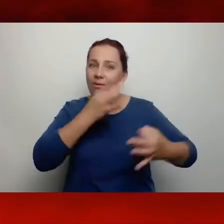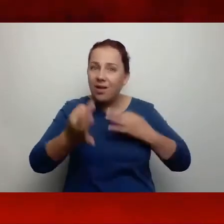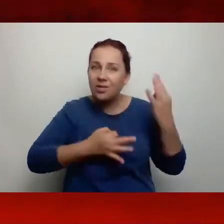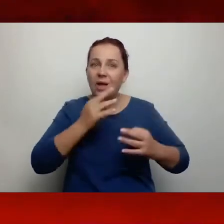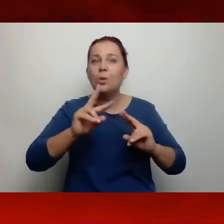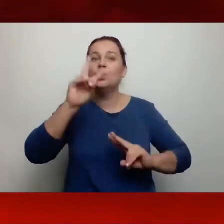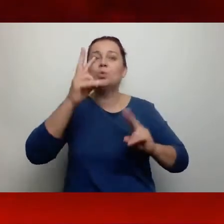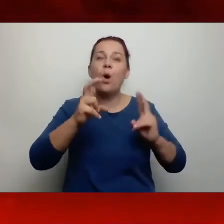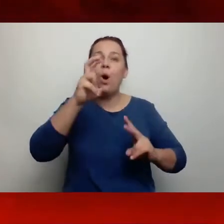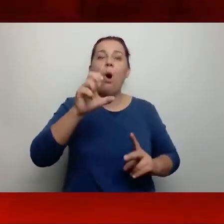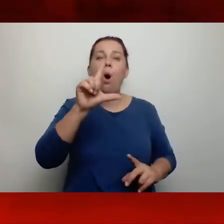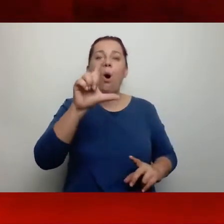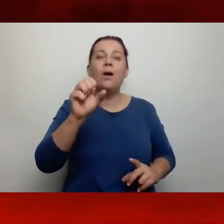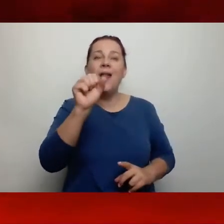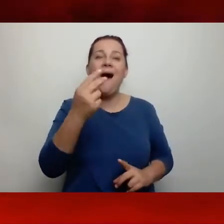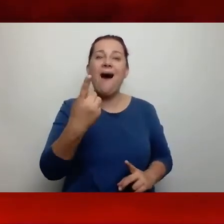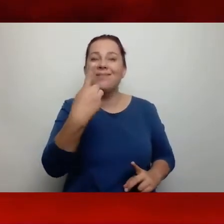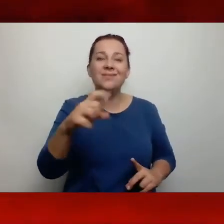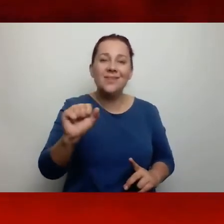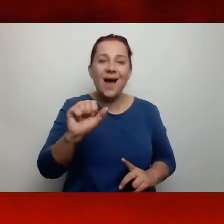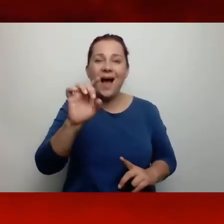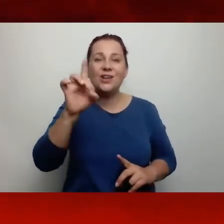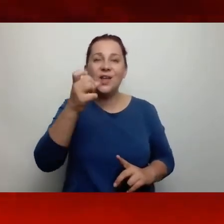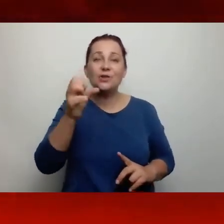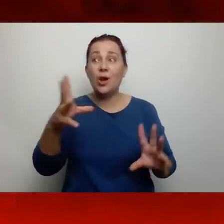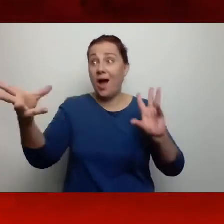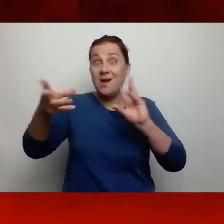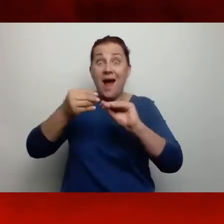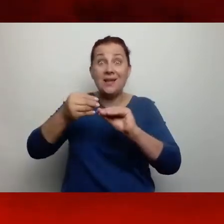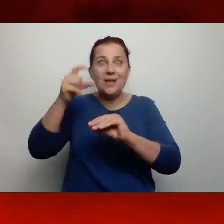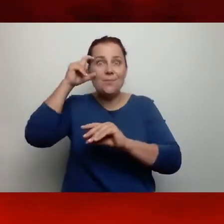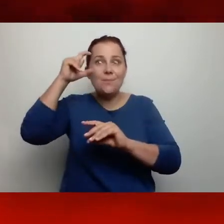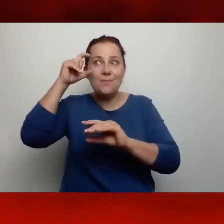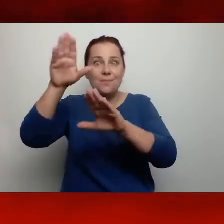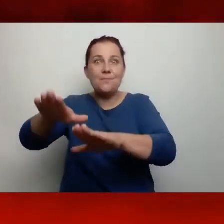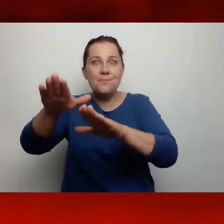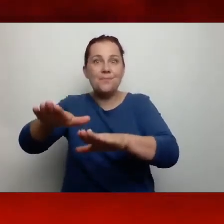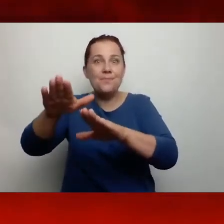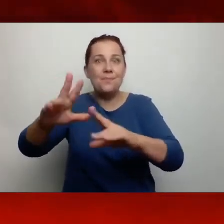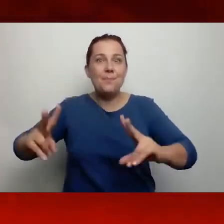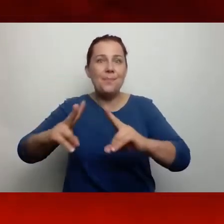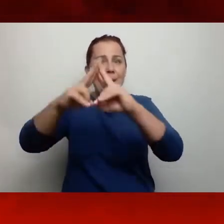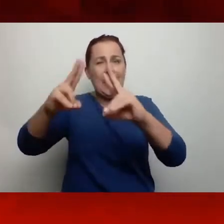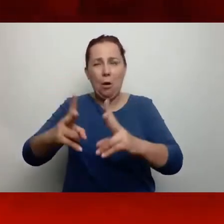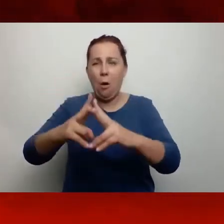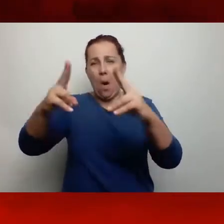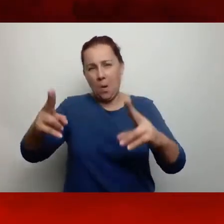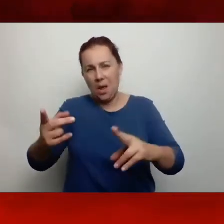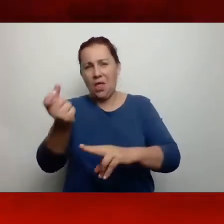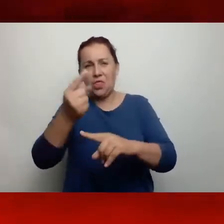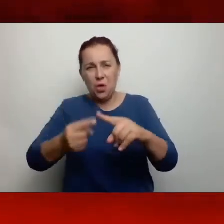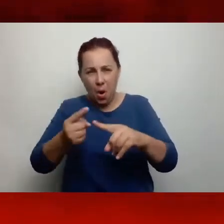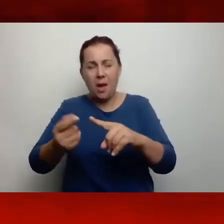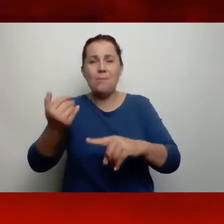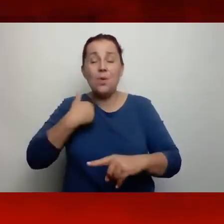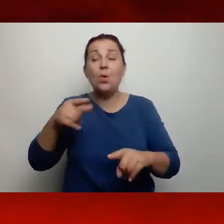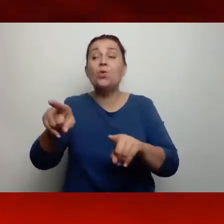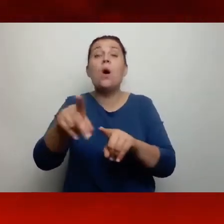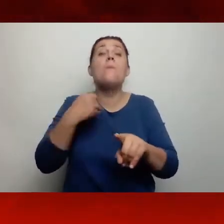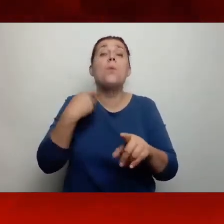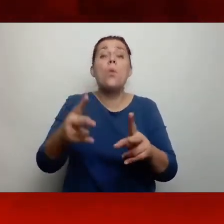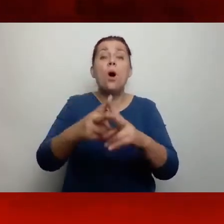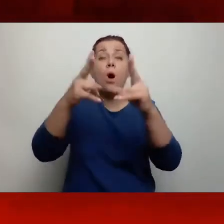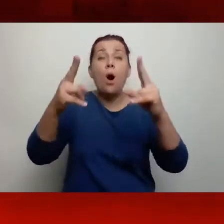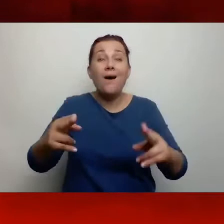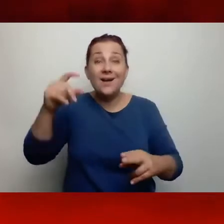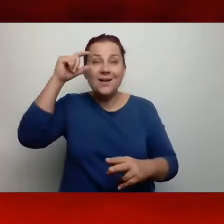Agnieszki Holland, która mieszkała w tym czasie z Jackiem Kaczmarskim w Paryżu przez jakiś czas. Był to też okres, kiedy